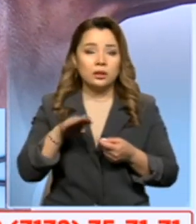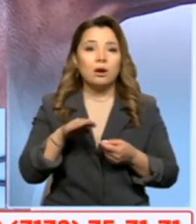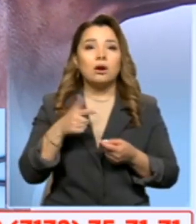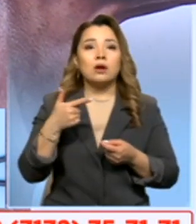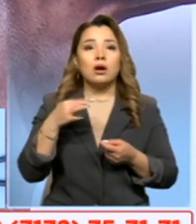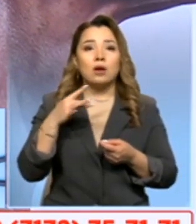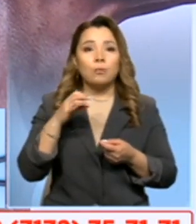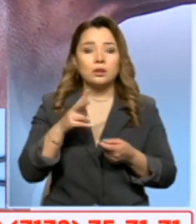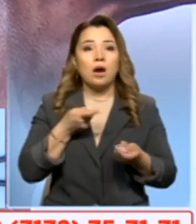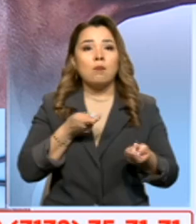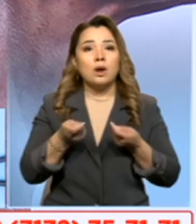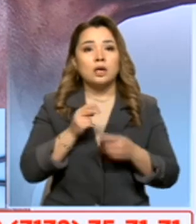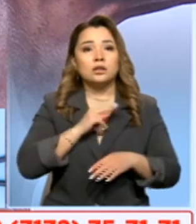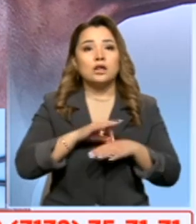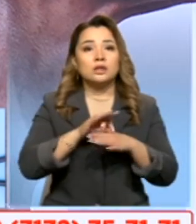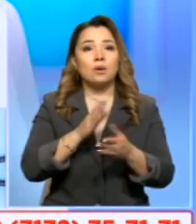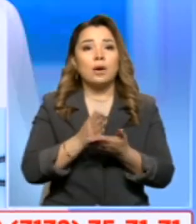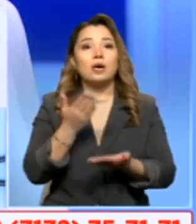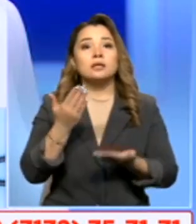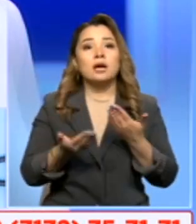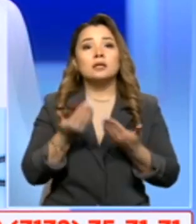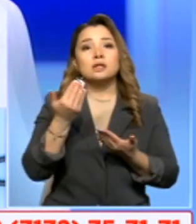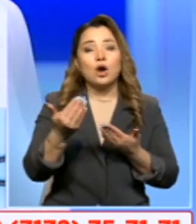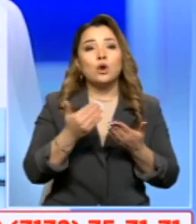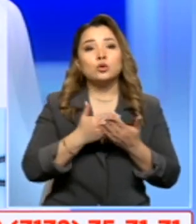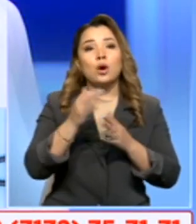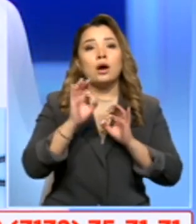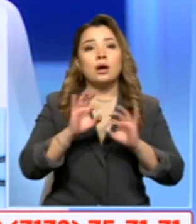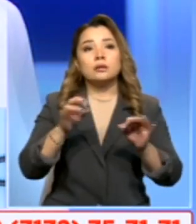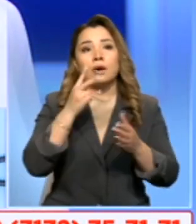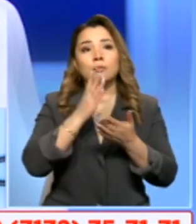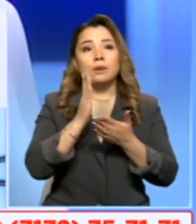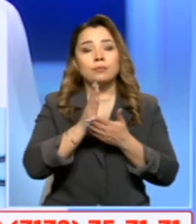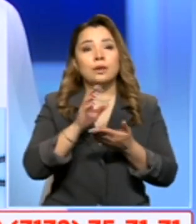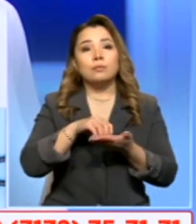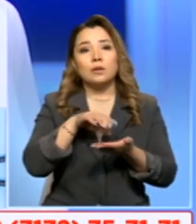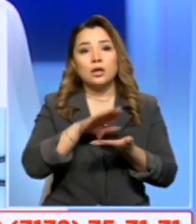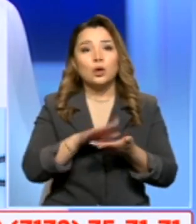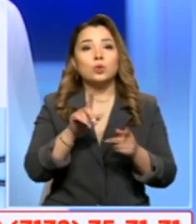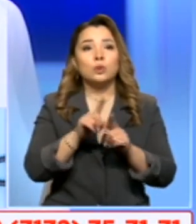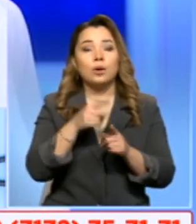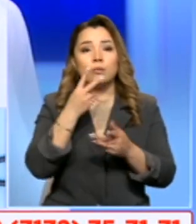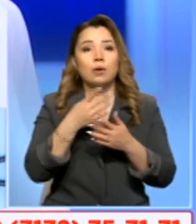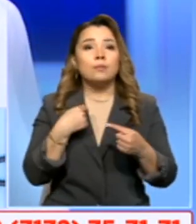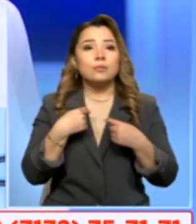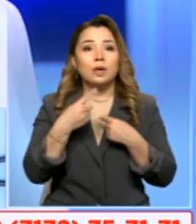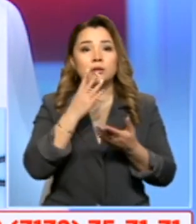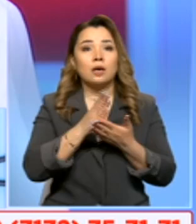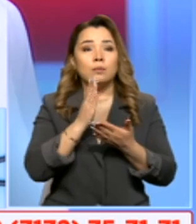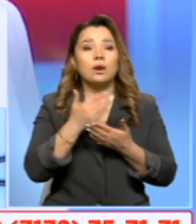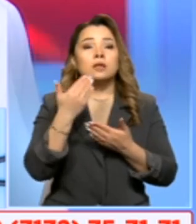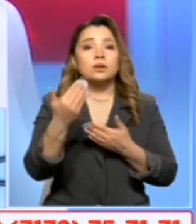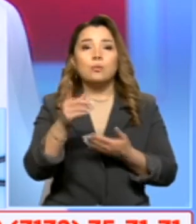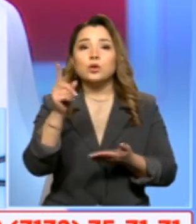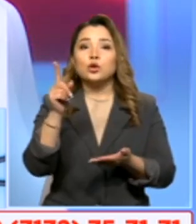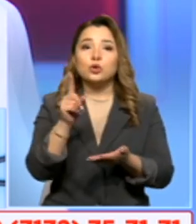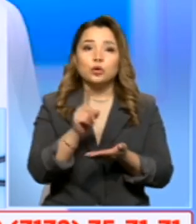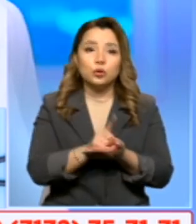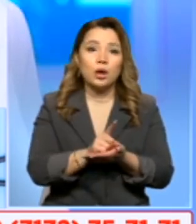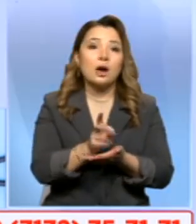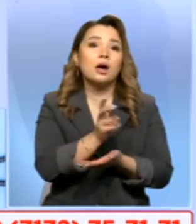гормонның басқарушысы. Сол үшін егер сізде мен жоғарыда айтып кеткендей белгілер болып тұрса, сізді мазаласа, онда сіз міндет